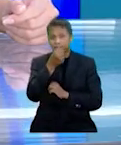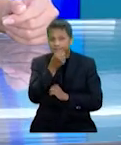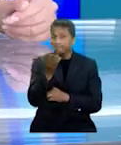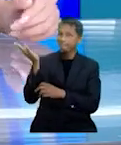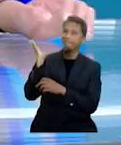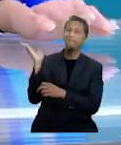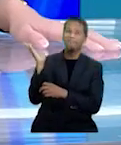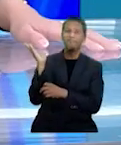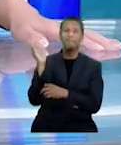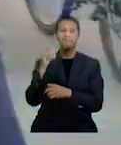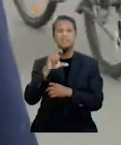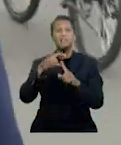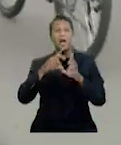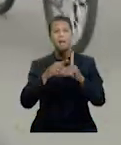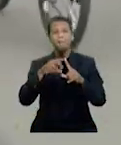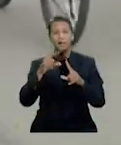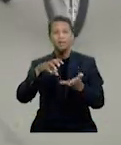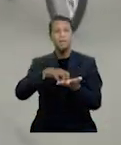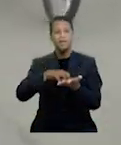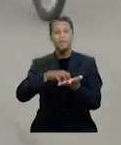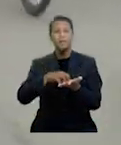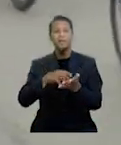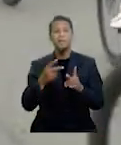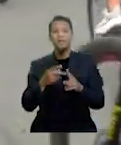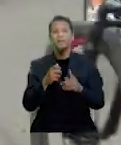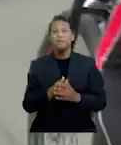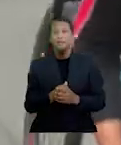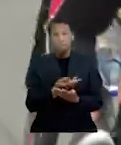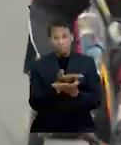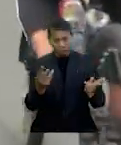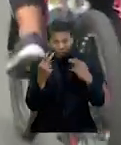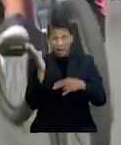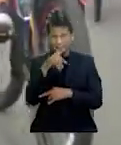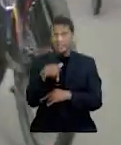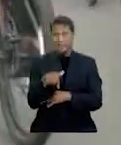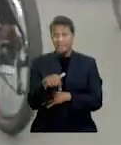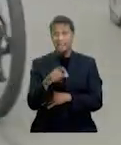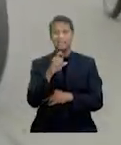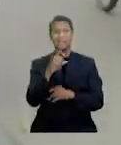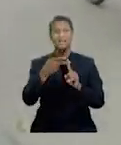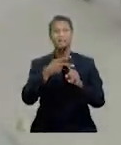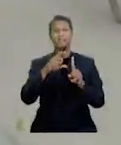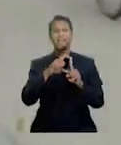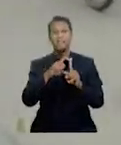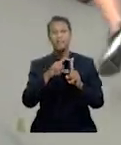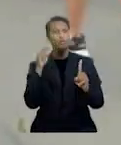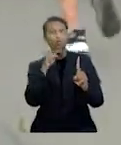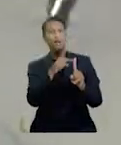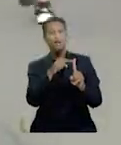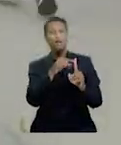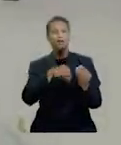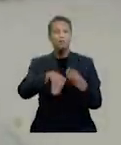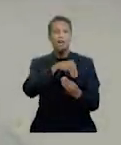Pusat. Pemirsa, ada yang berbeda pada Car Free Day hari ini di kawasan Sarinah menuju ke Bundaran HI, di mana